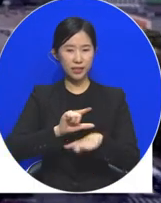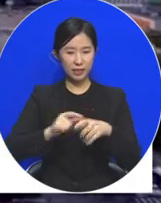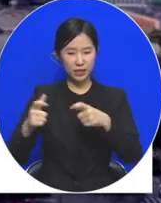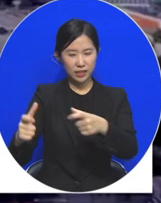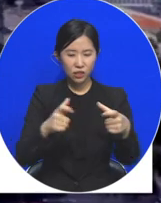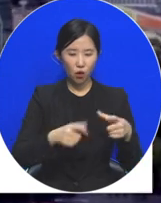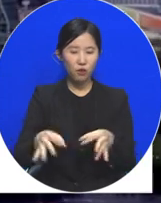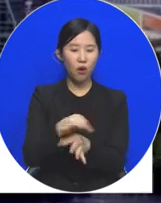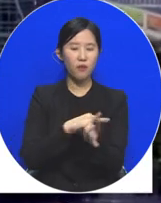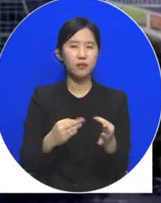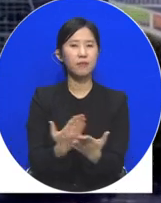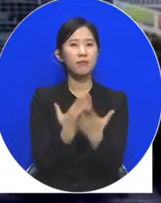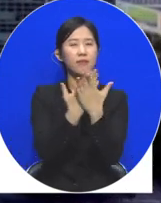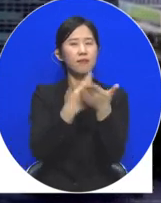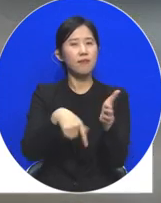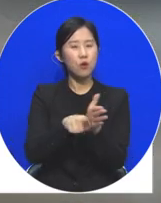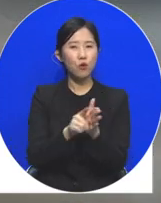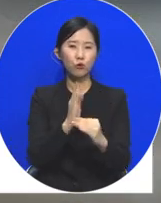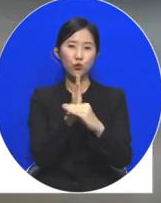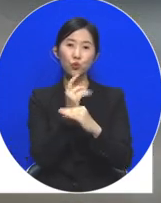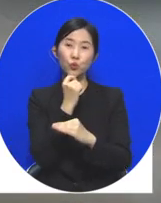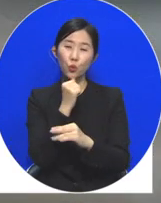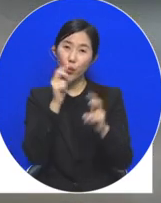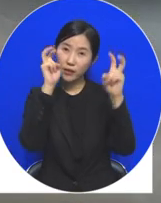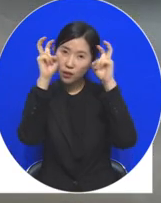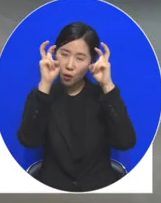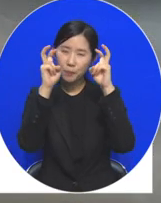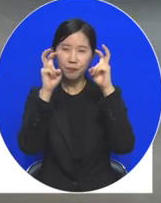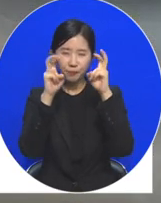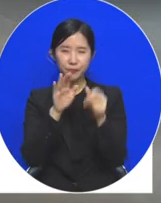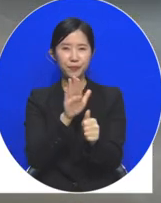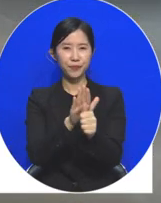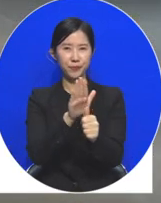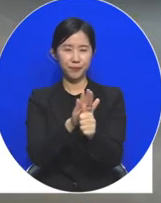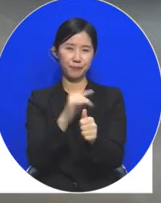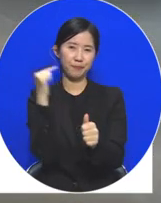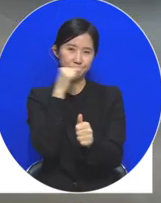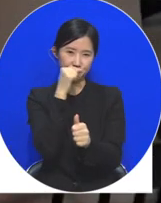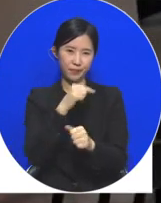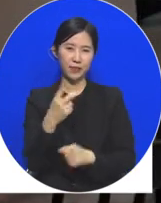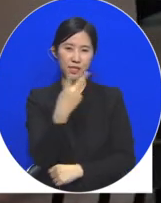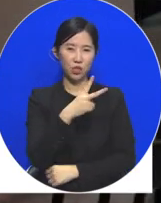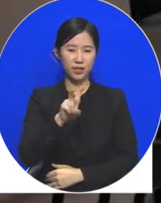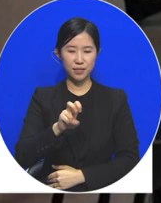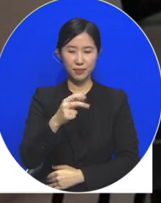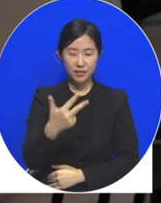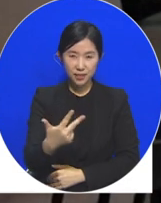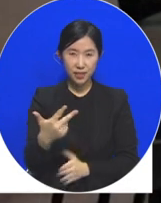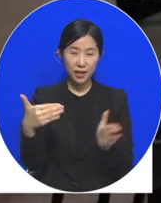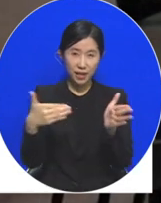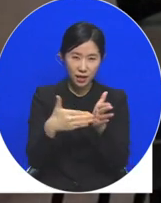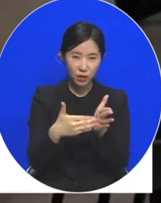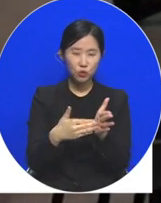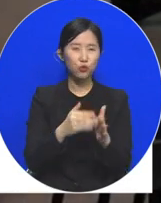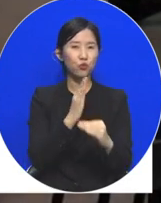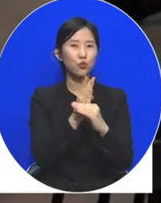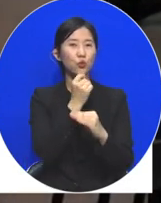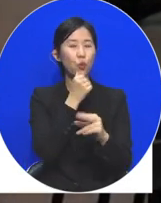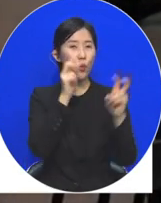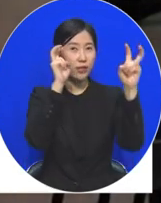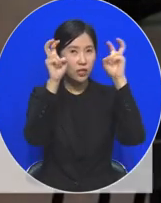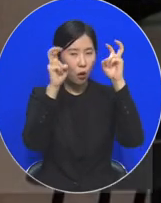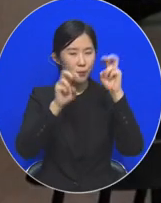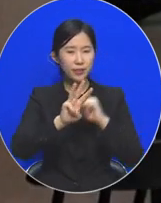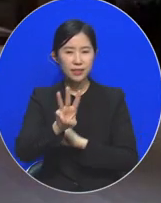지역 경제를 살리기 위해 지역 중소기업에 대한 지원도 강화합니다 2027년까지 지역 성장을 주도할 중소기업